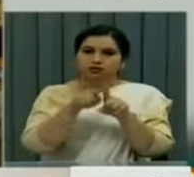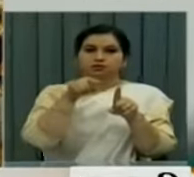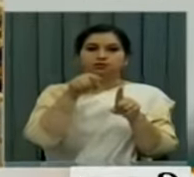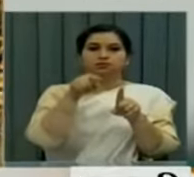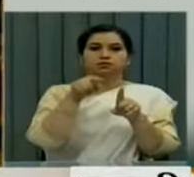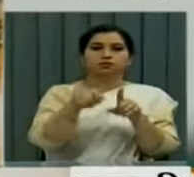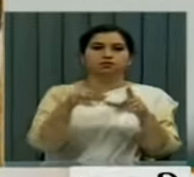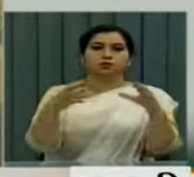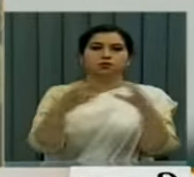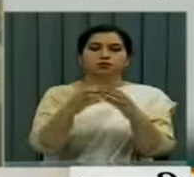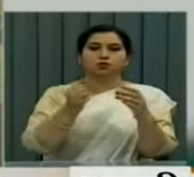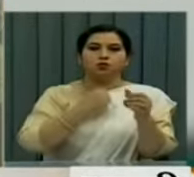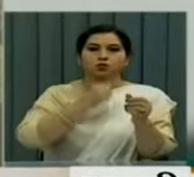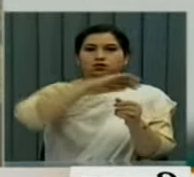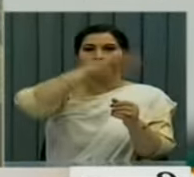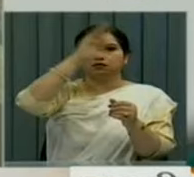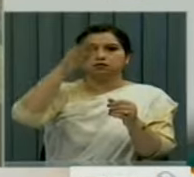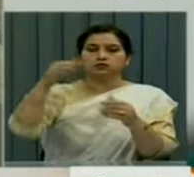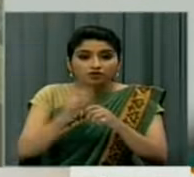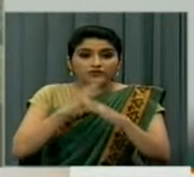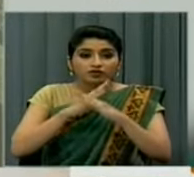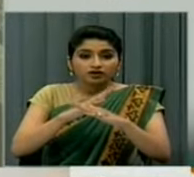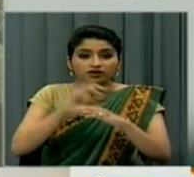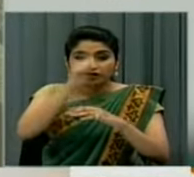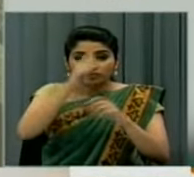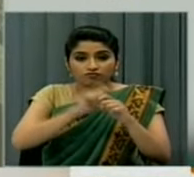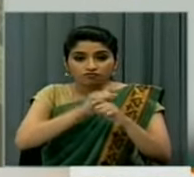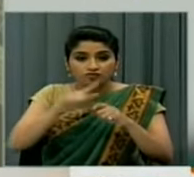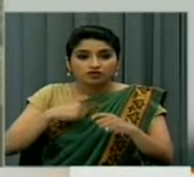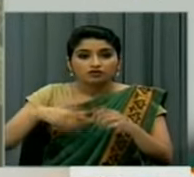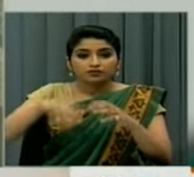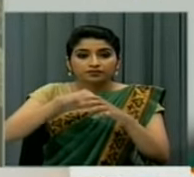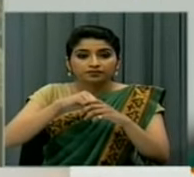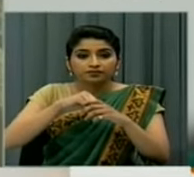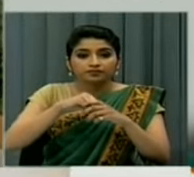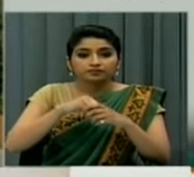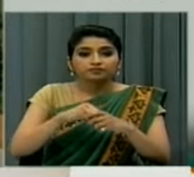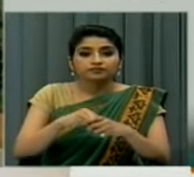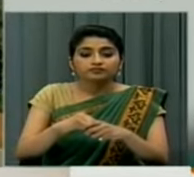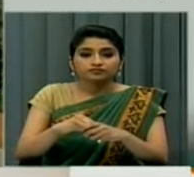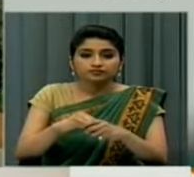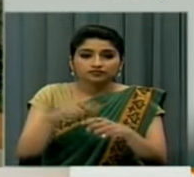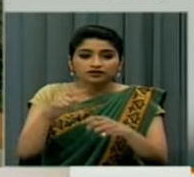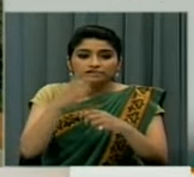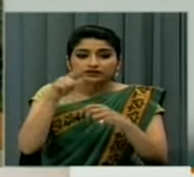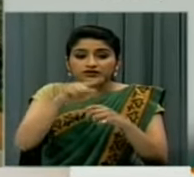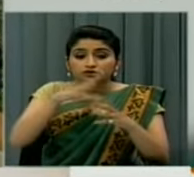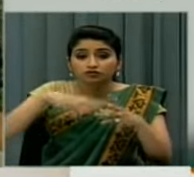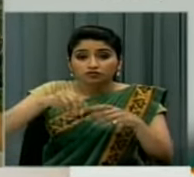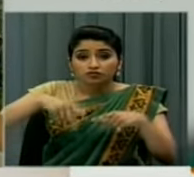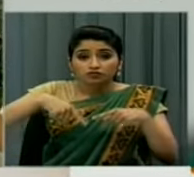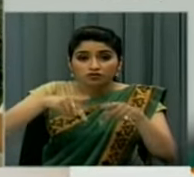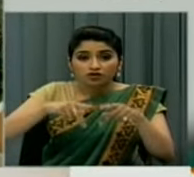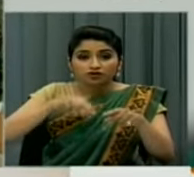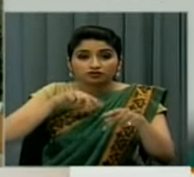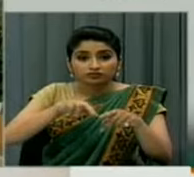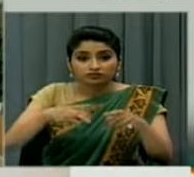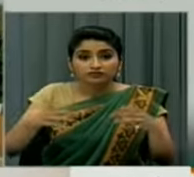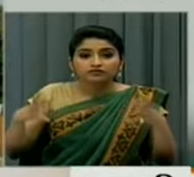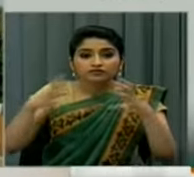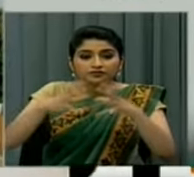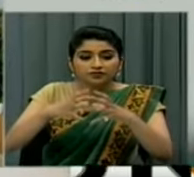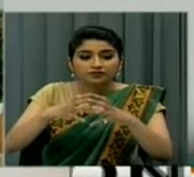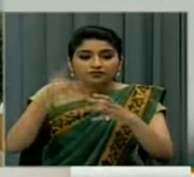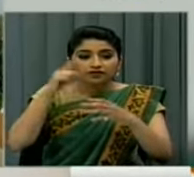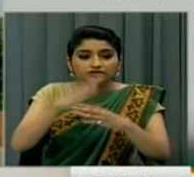आईटीबीपी। जब मैं लद्दाख में डिवीजन कमांड कर रहा था तो मेरे अंडर भी आईटीबीपी थी। और ये पिछले दिनों आपने सुना होगा कि चाइनीज वहाँ देपसांग